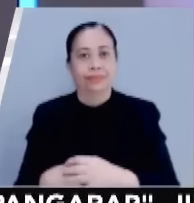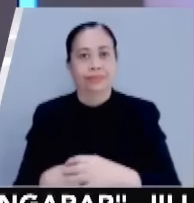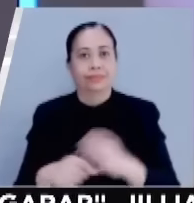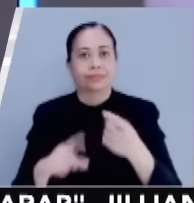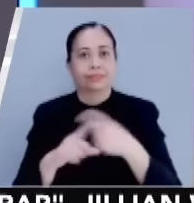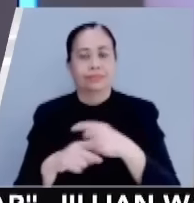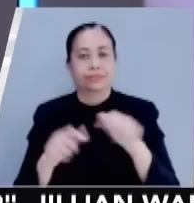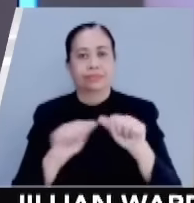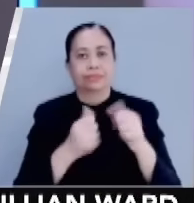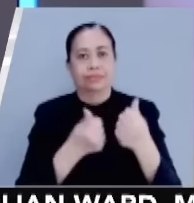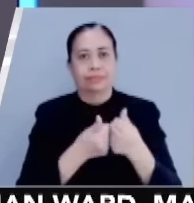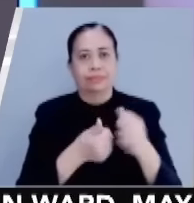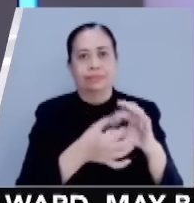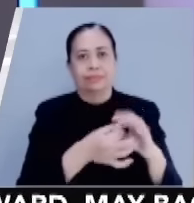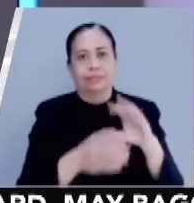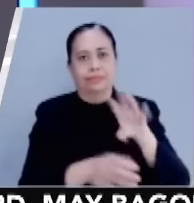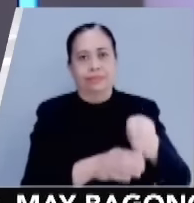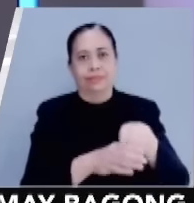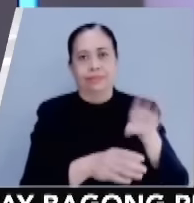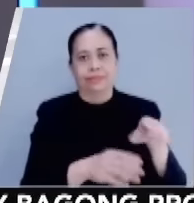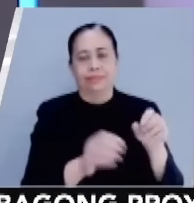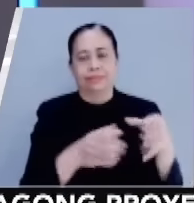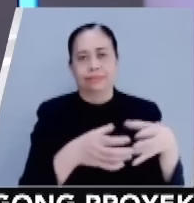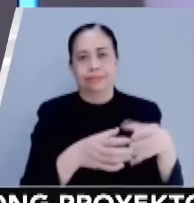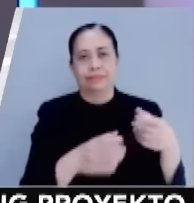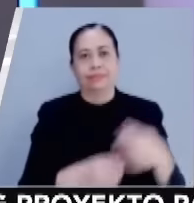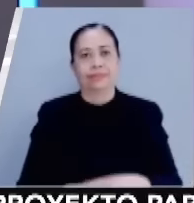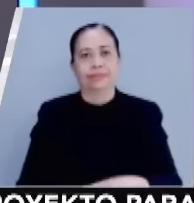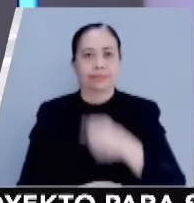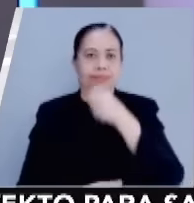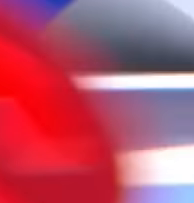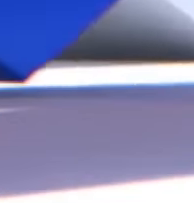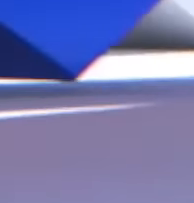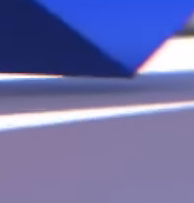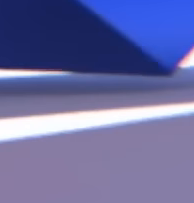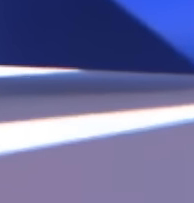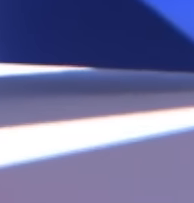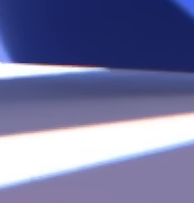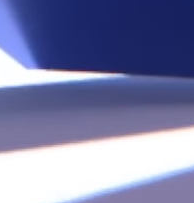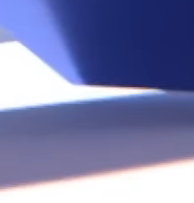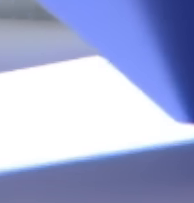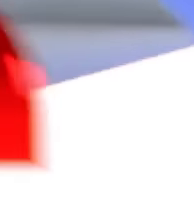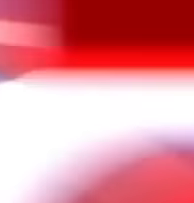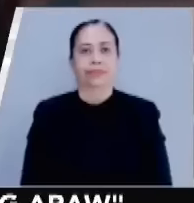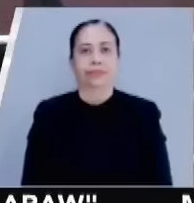alyansang kinabibilangan ng kanyang partido. Nakatutok si Bernadette Reyes.